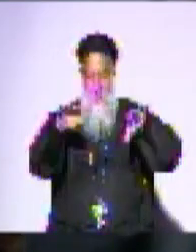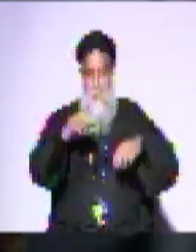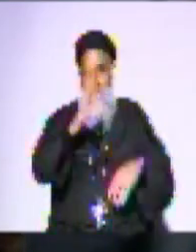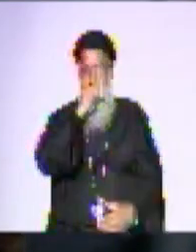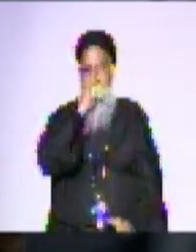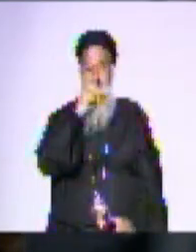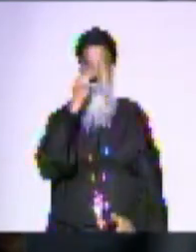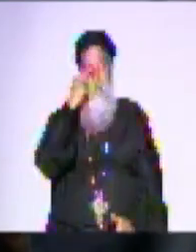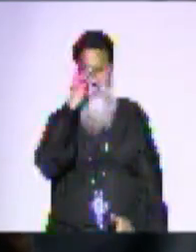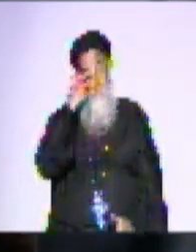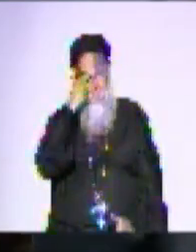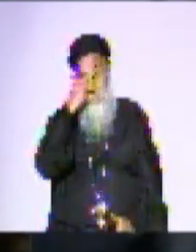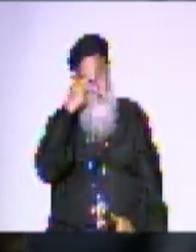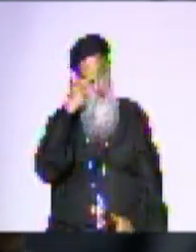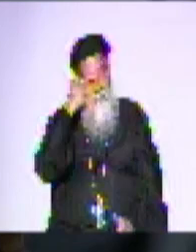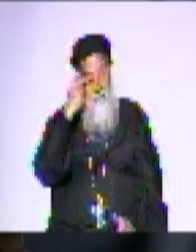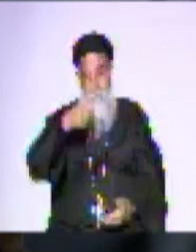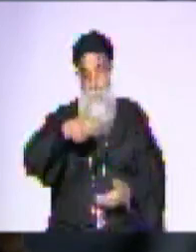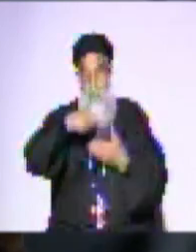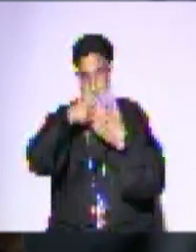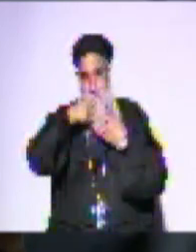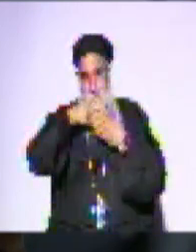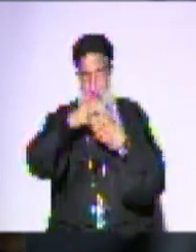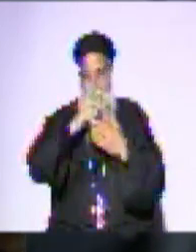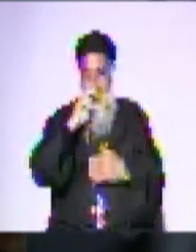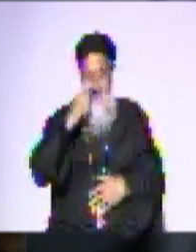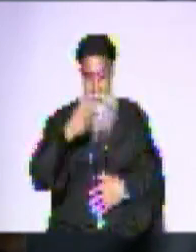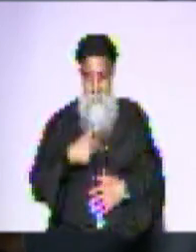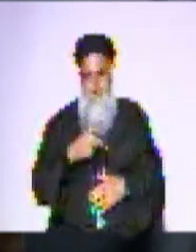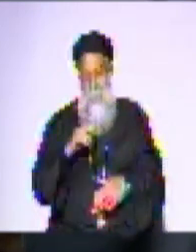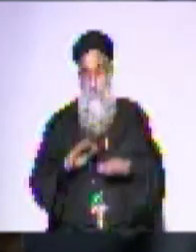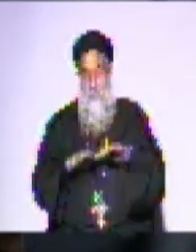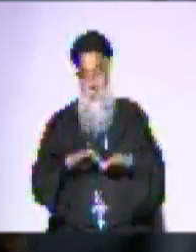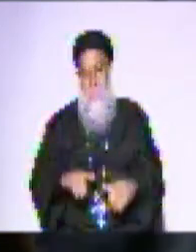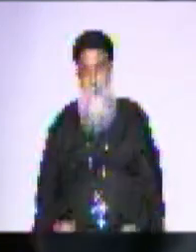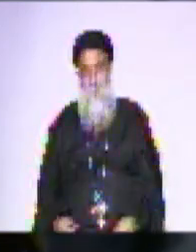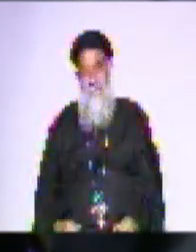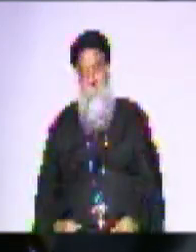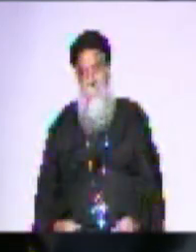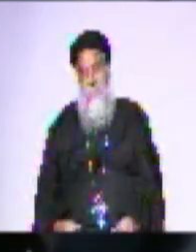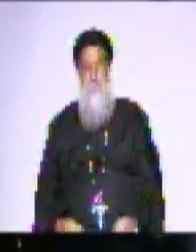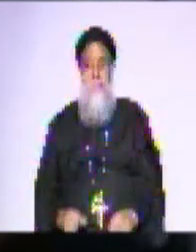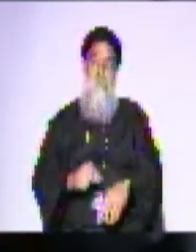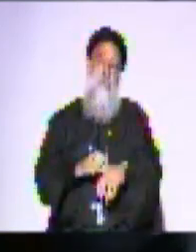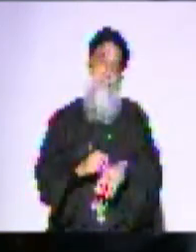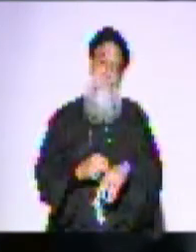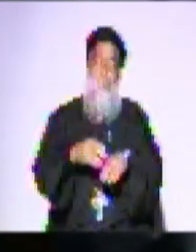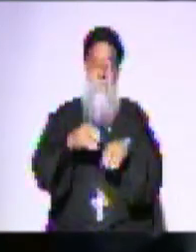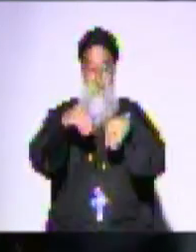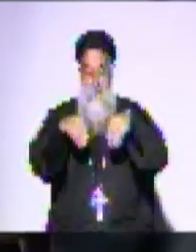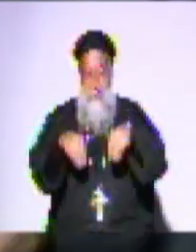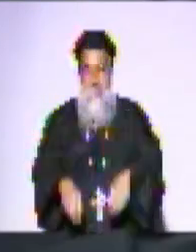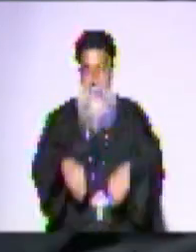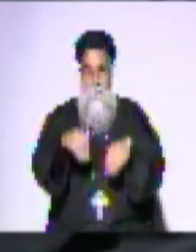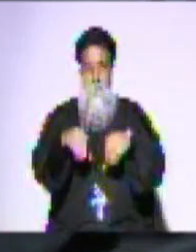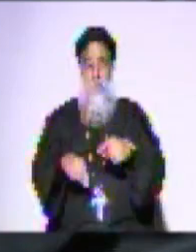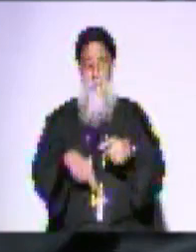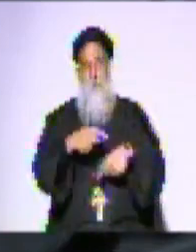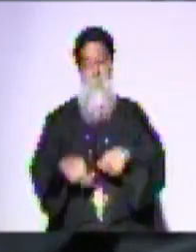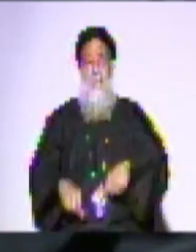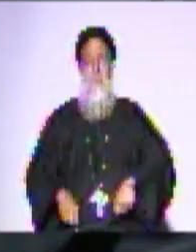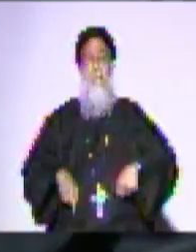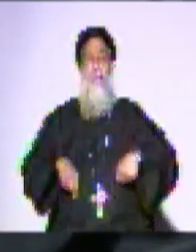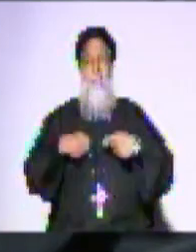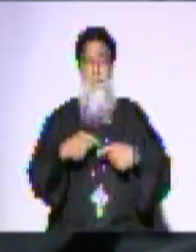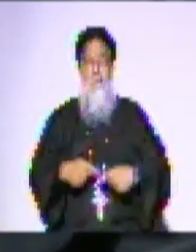لسر الإفخارستية، لا ممكن أتناول لنفسي دينونة. يبقى الإنسان اللي اعتمد يعني اللي اتعمد يجب أن يعيش